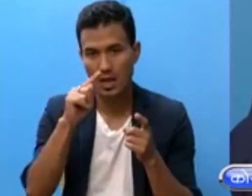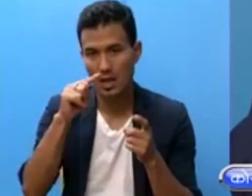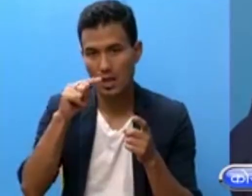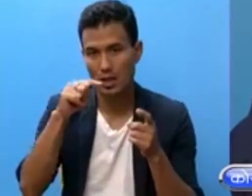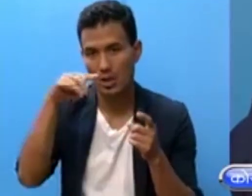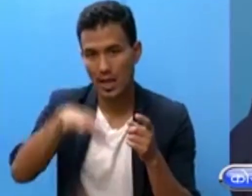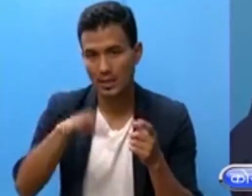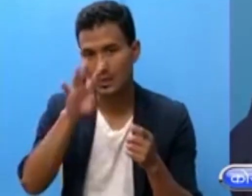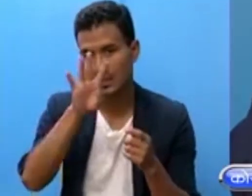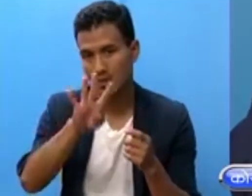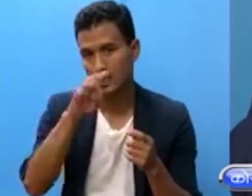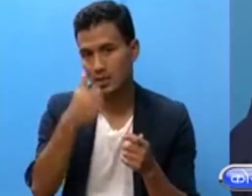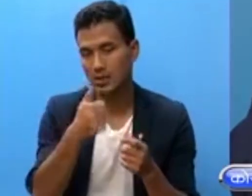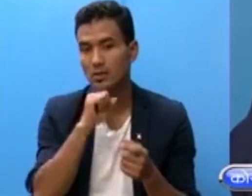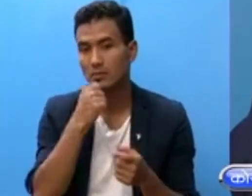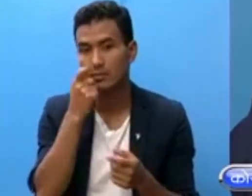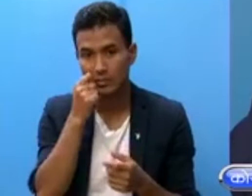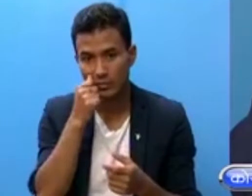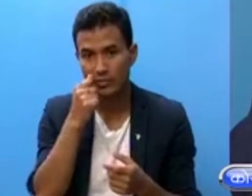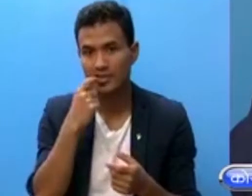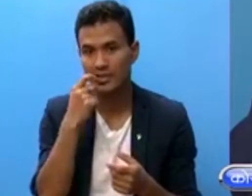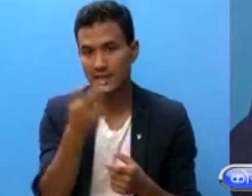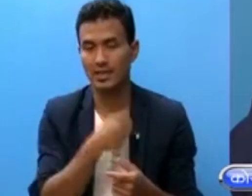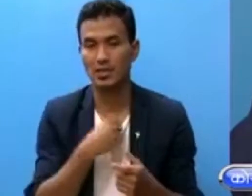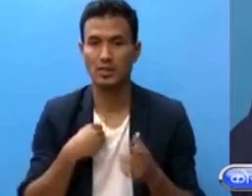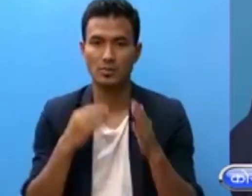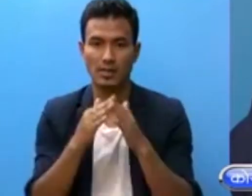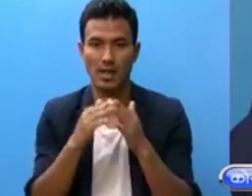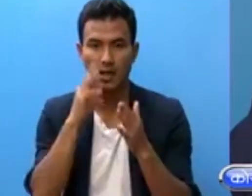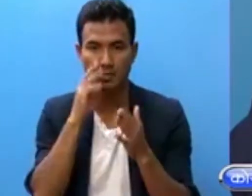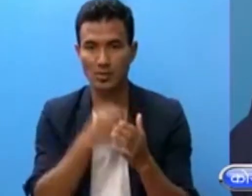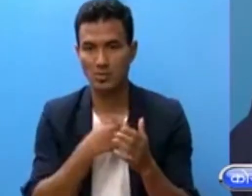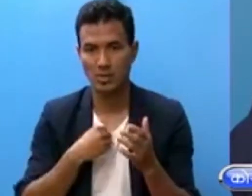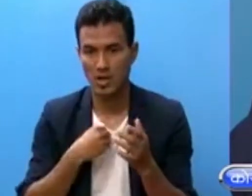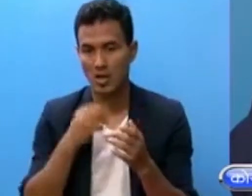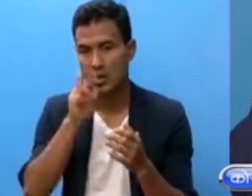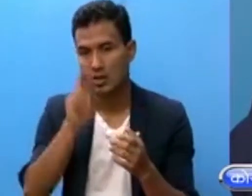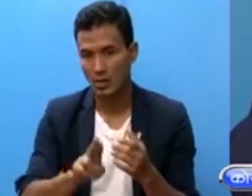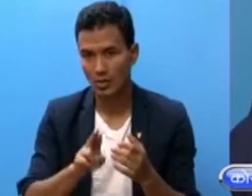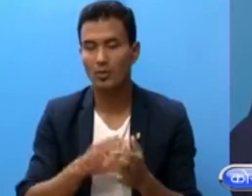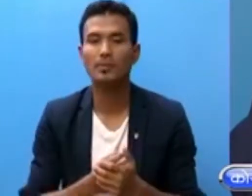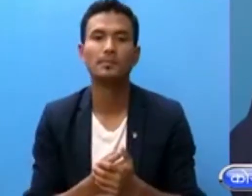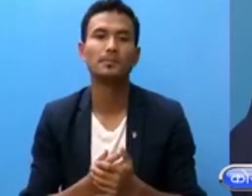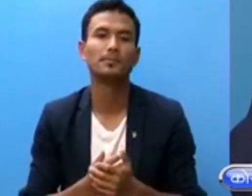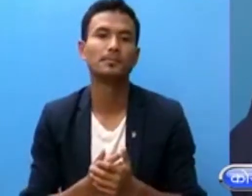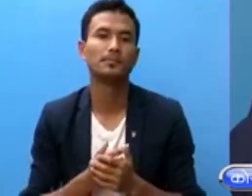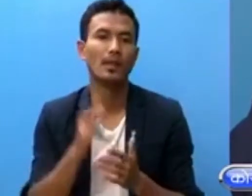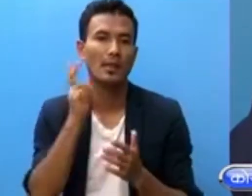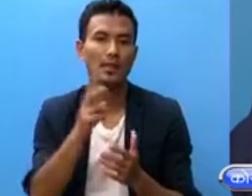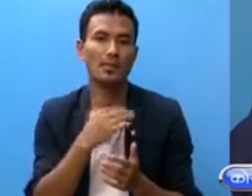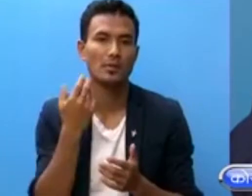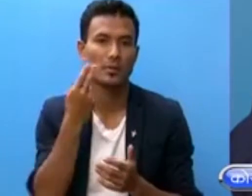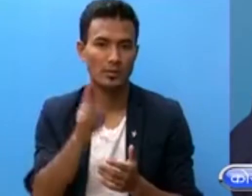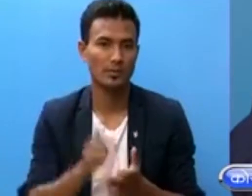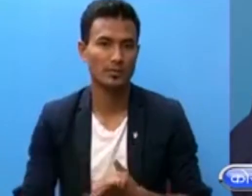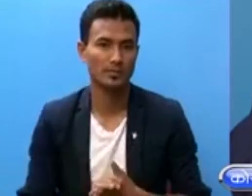कैलालीका 46 वर्षीय पुरुष सेती प्रादेशिक अस्पतालमा उपचाररत रहेको र त्यहीँ मृत्यु